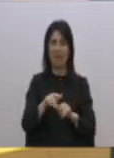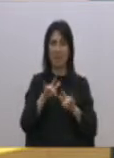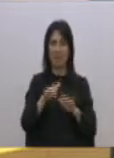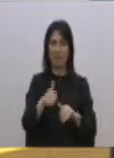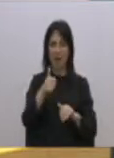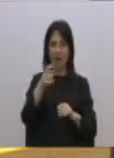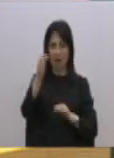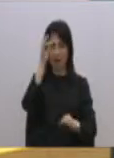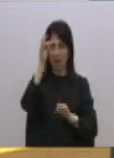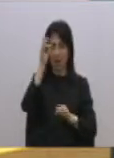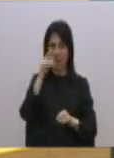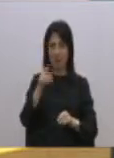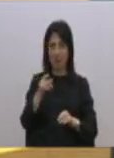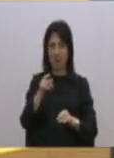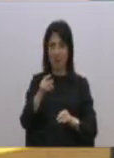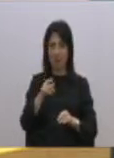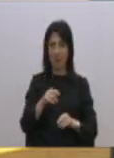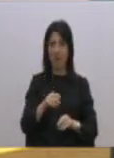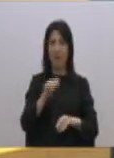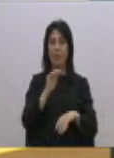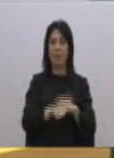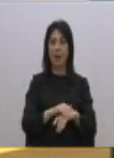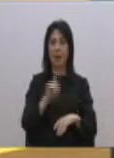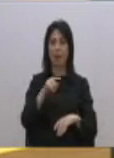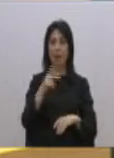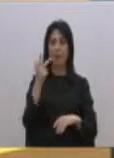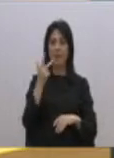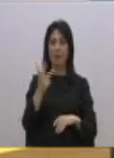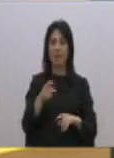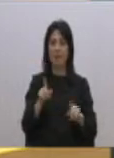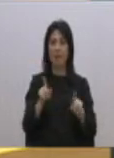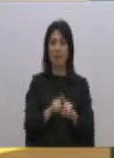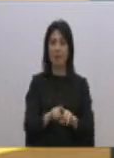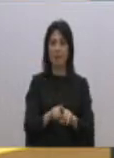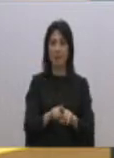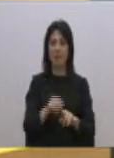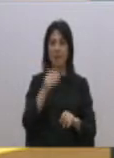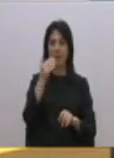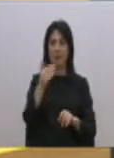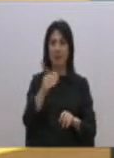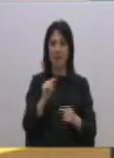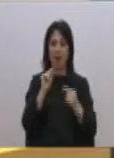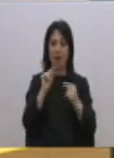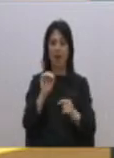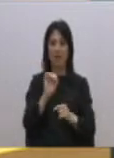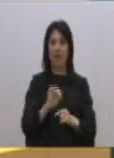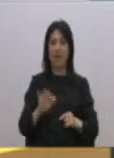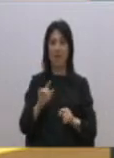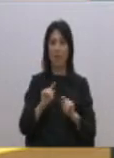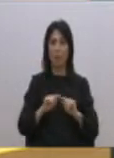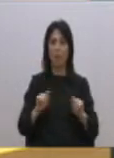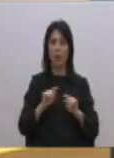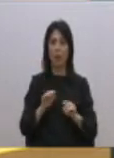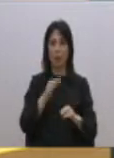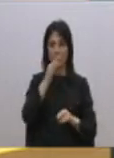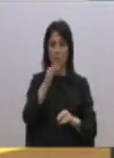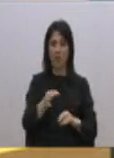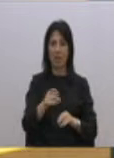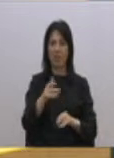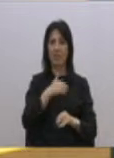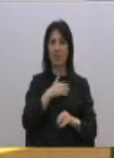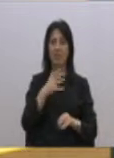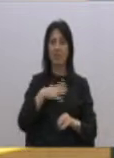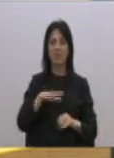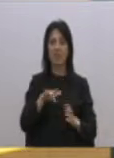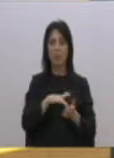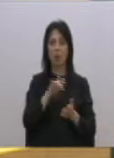კარგად გაიხსენეთ. და ფაქტი ნომერი 3 ასევე თქვენი ანტიდასავლური პროპაგანდის პასუხად, რომელსაც გინდა